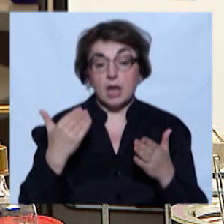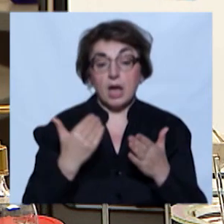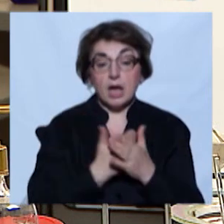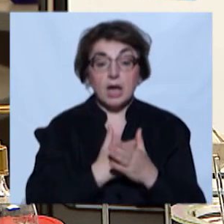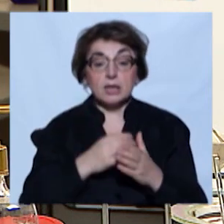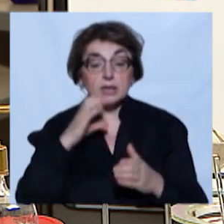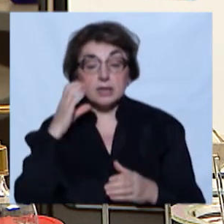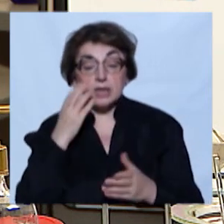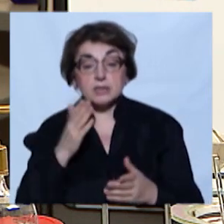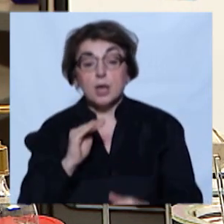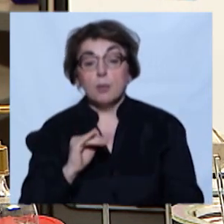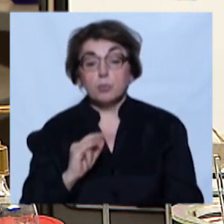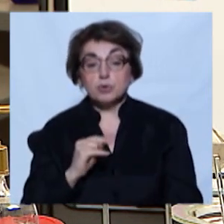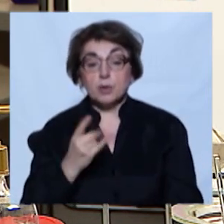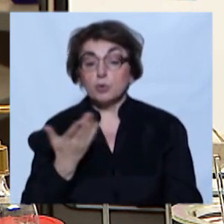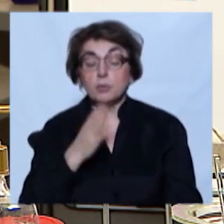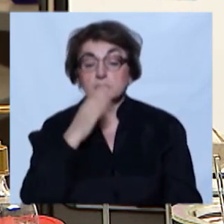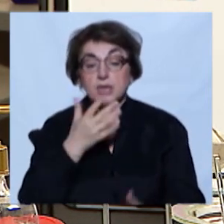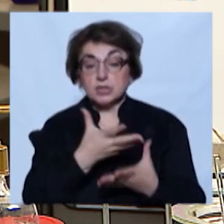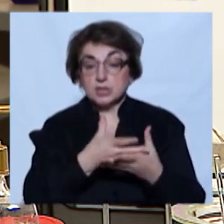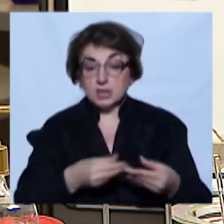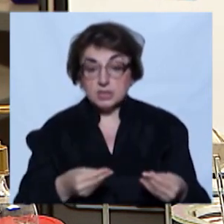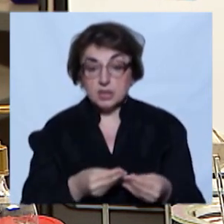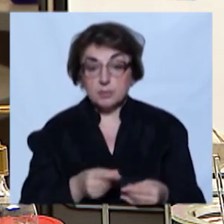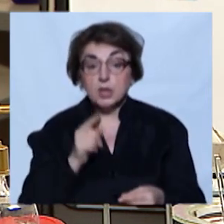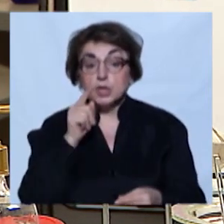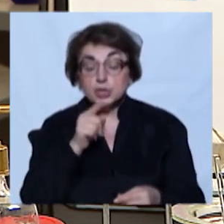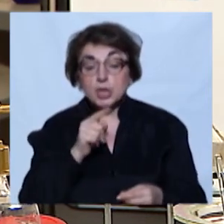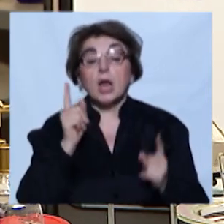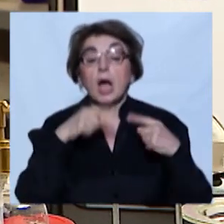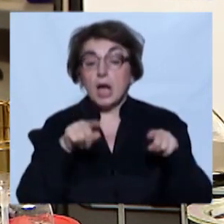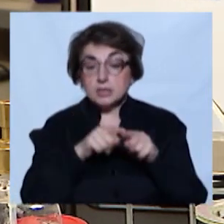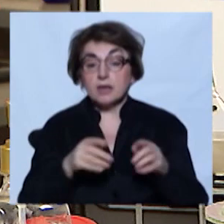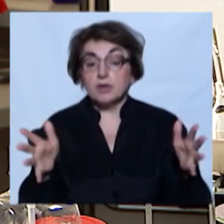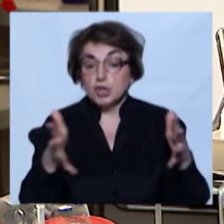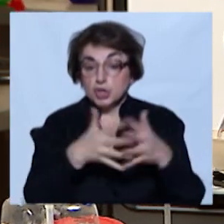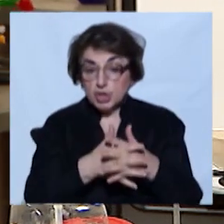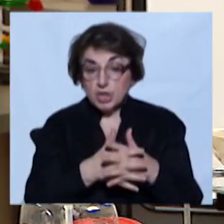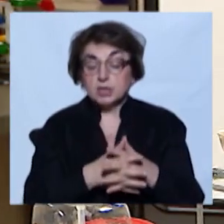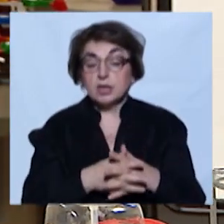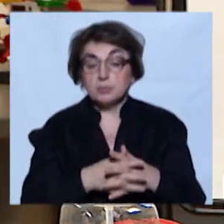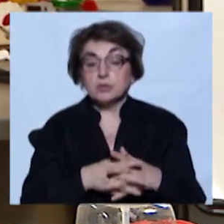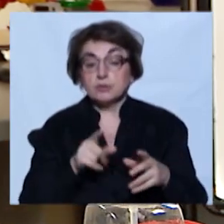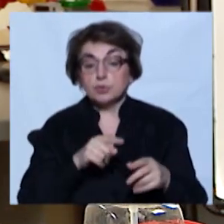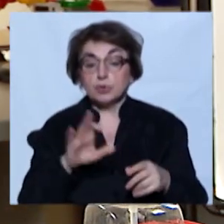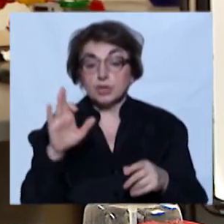კლასი, ფუძეები, წყალში ხსნადი ტუტეები. ის კი არა შეერთების რეაქციასაც გავეცანით